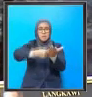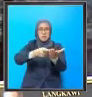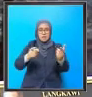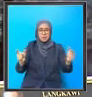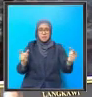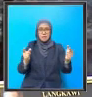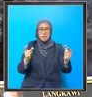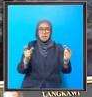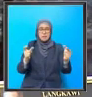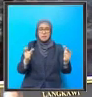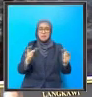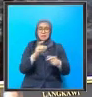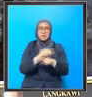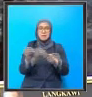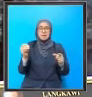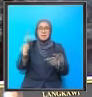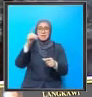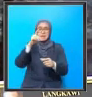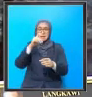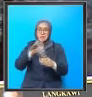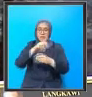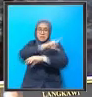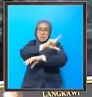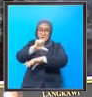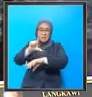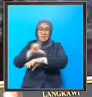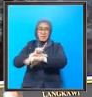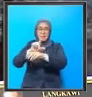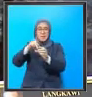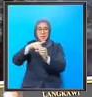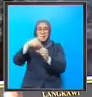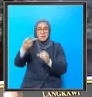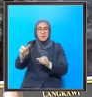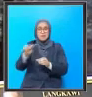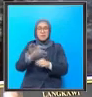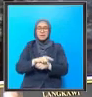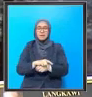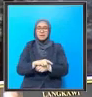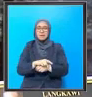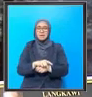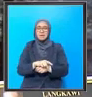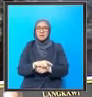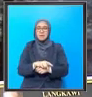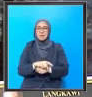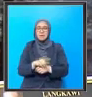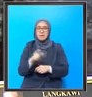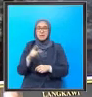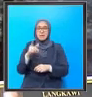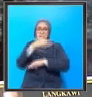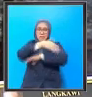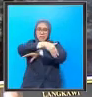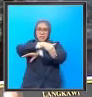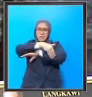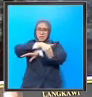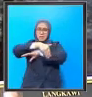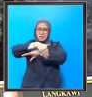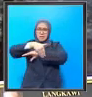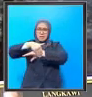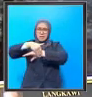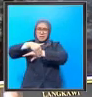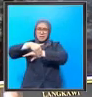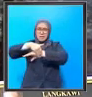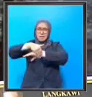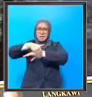di ladang-ladang padi diet Hai di tepian